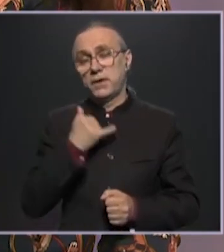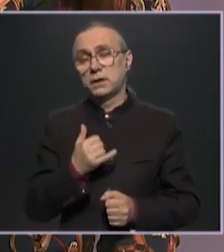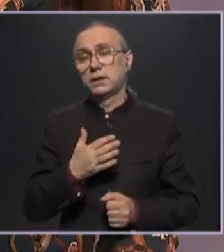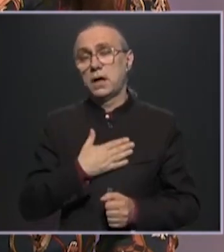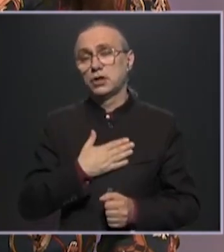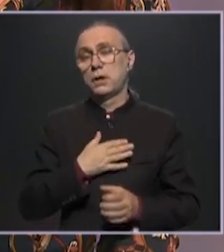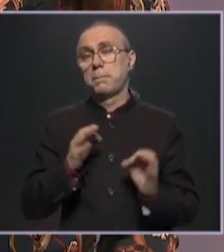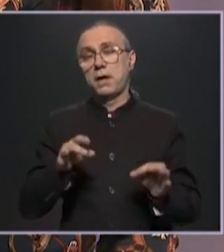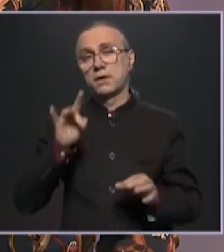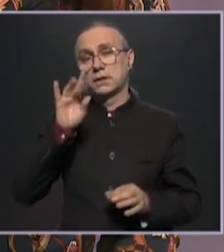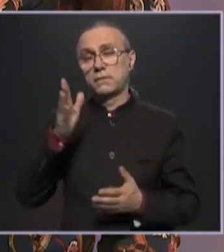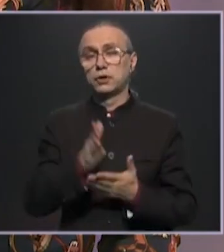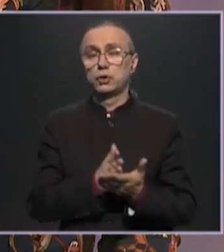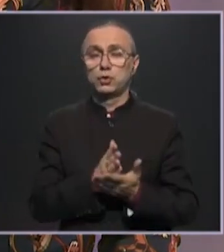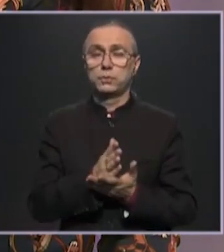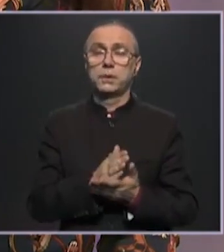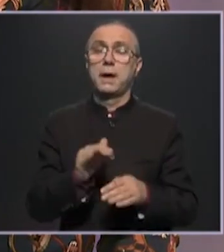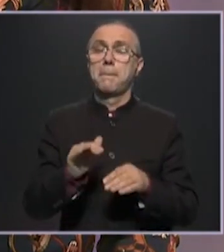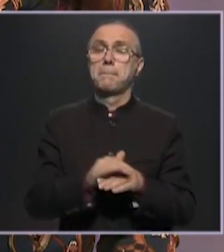службе милосердия по телефону